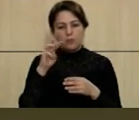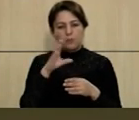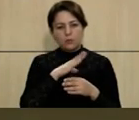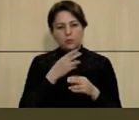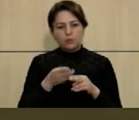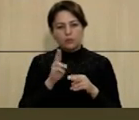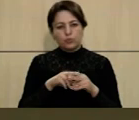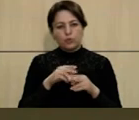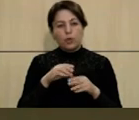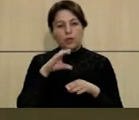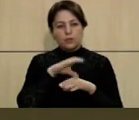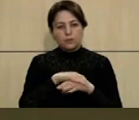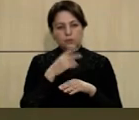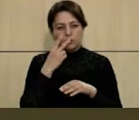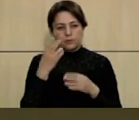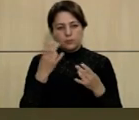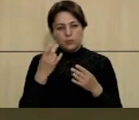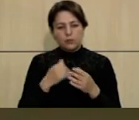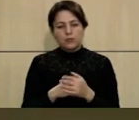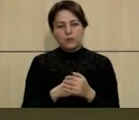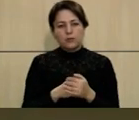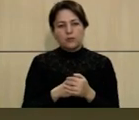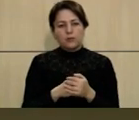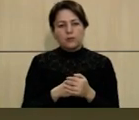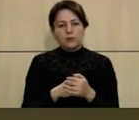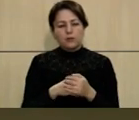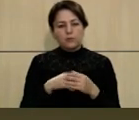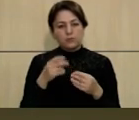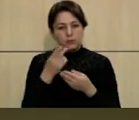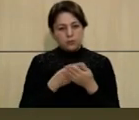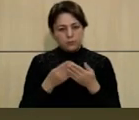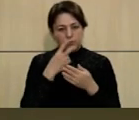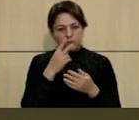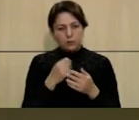biz isbotini ko'rib chiqishimiz kerak. Demak, mana chizma.